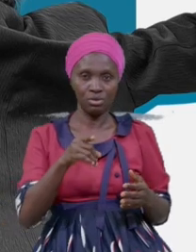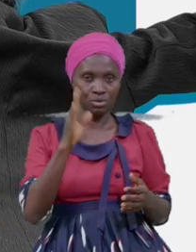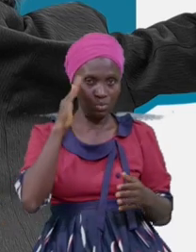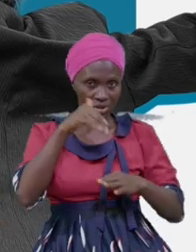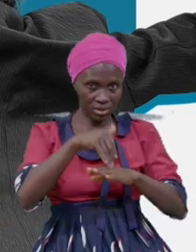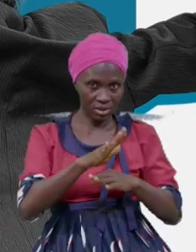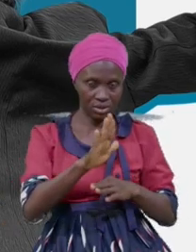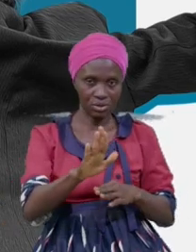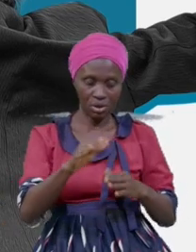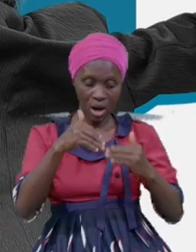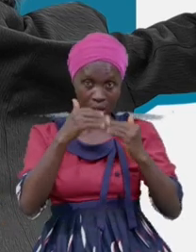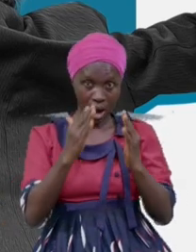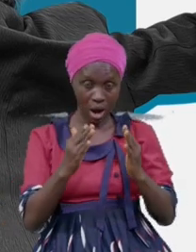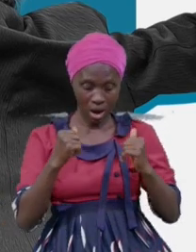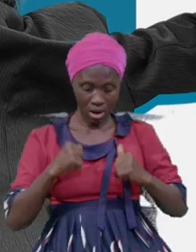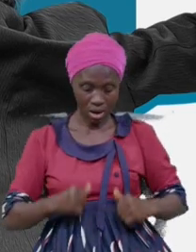Par SMS.